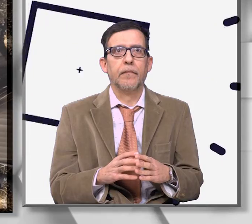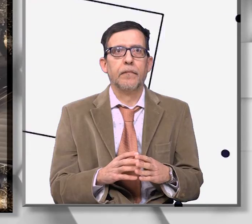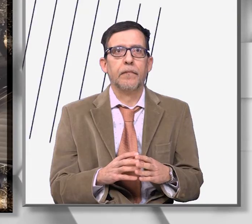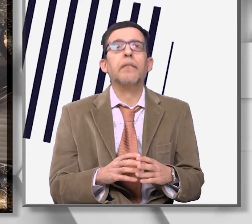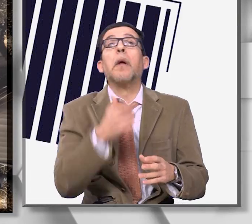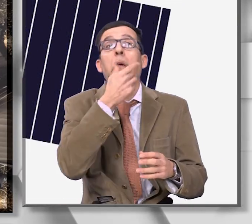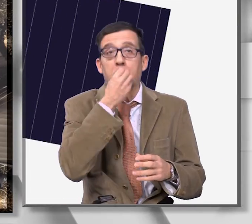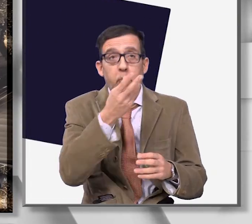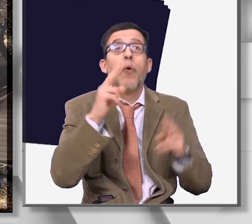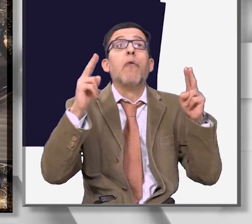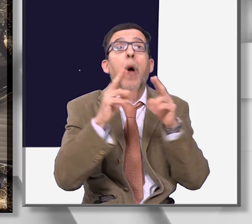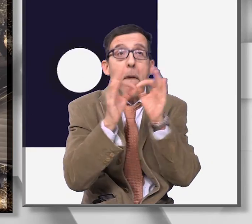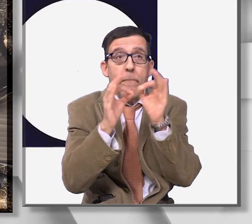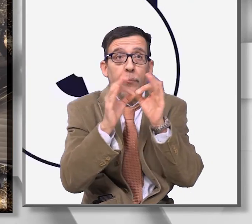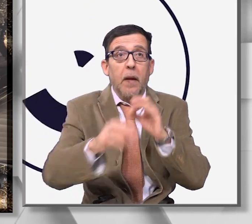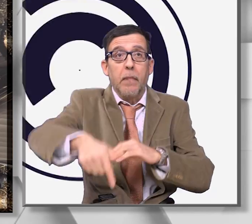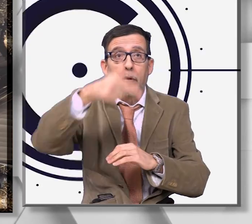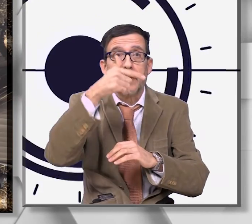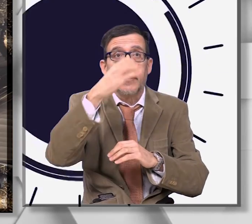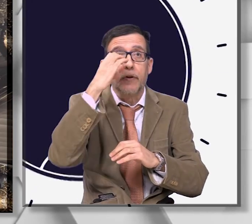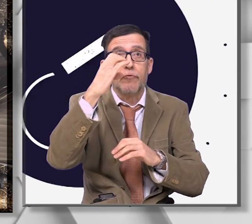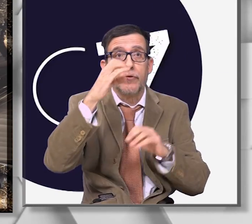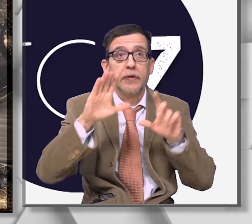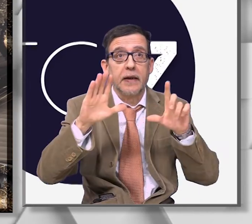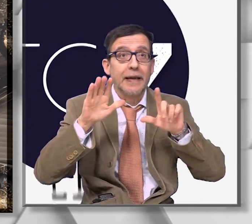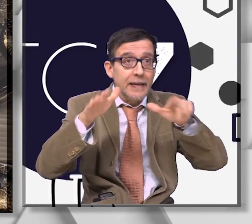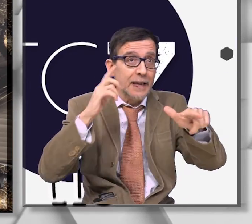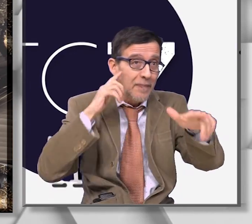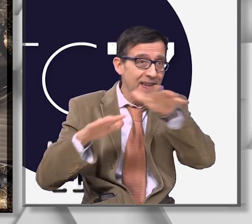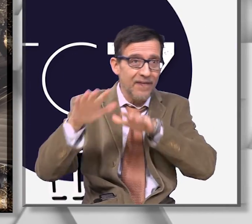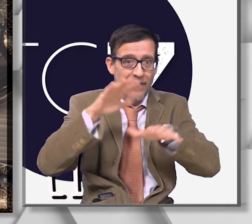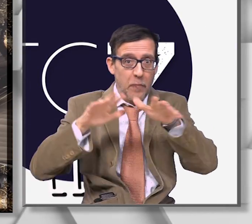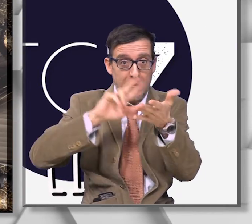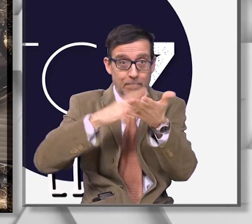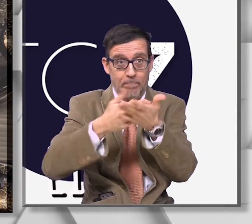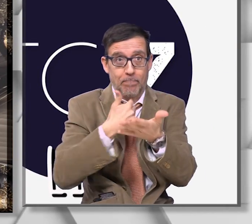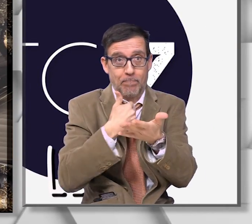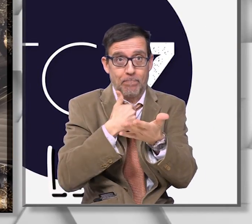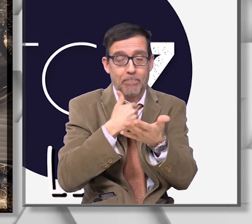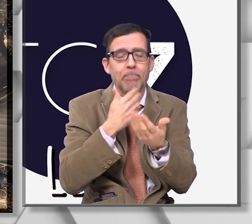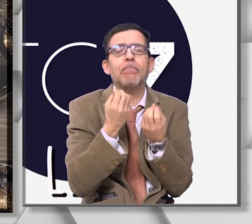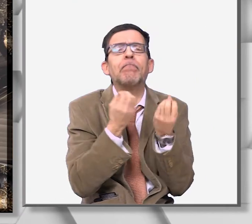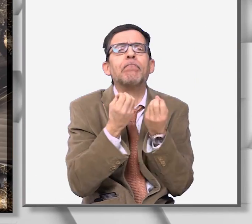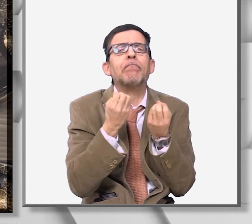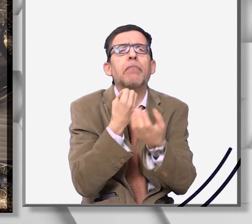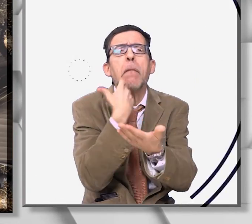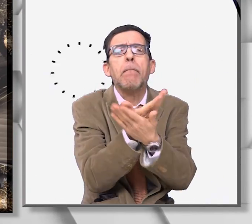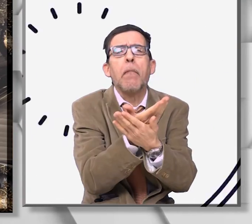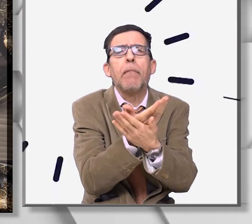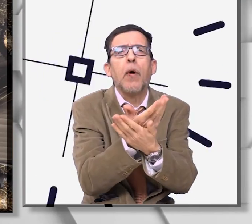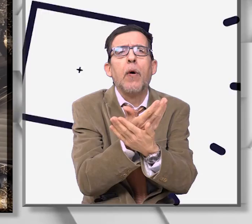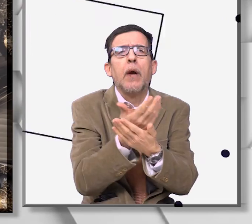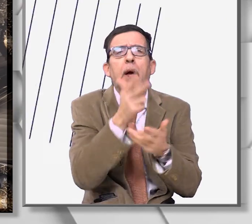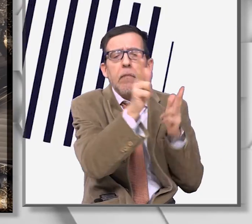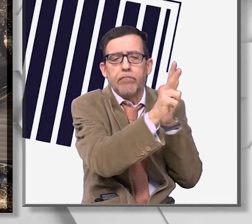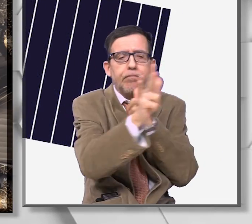benvenuti nuovo appuntamento dittici sette il settimanale di informazione della nostra emittente che come sempre e propone i servizi